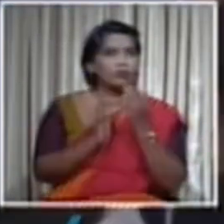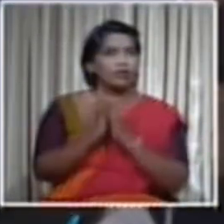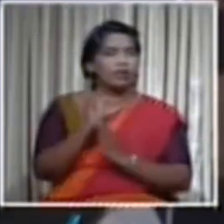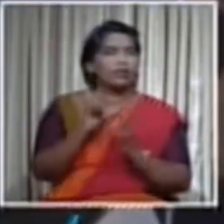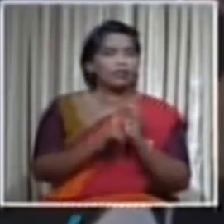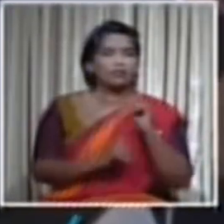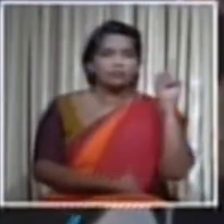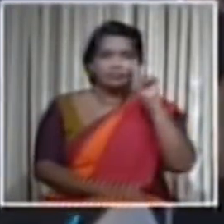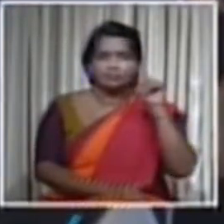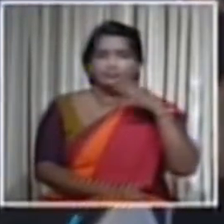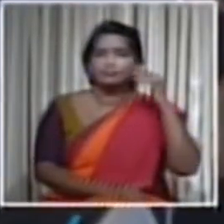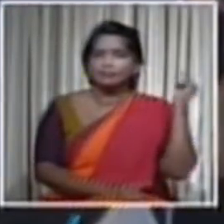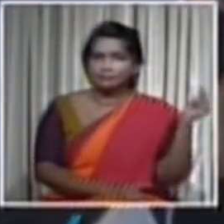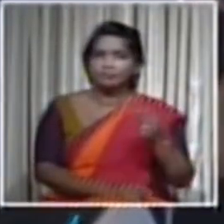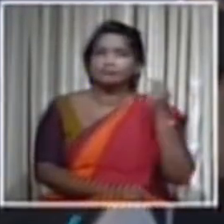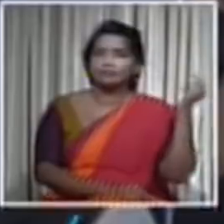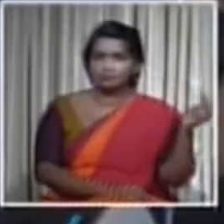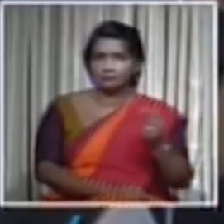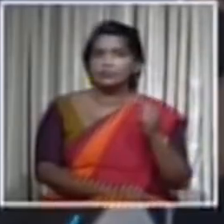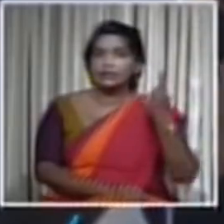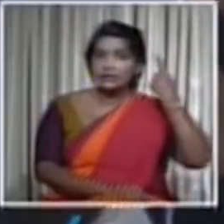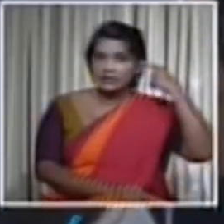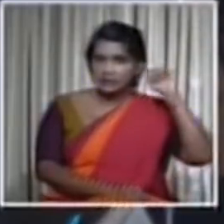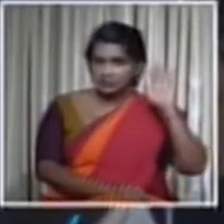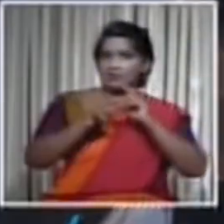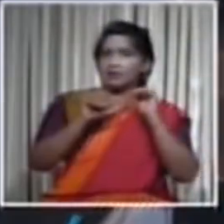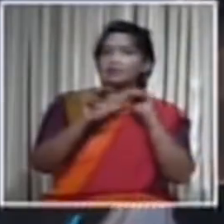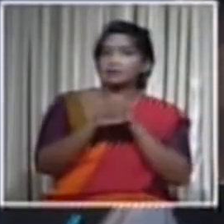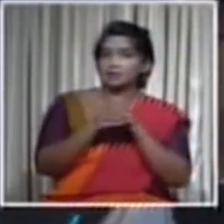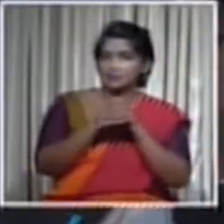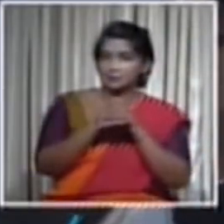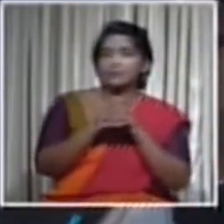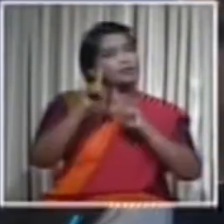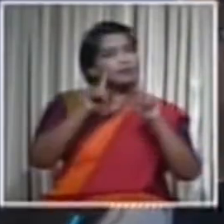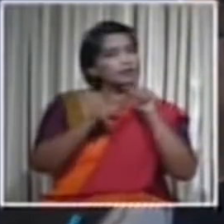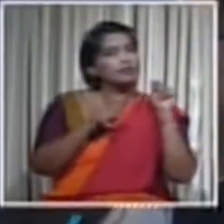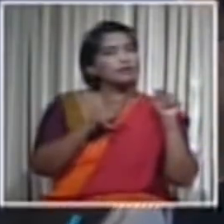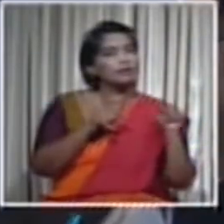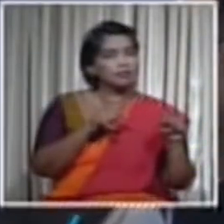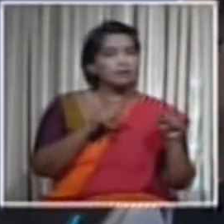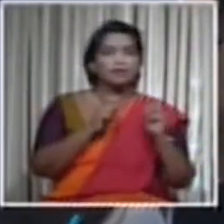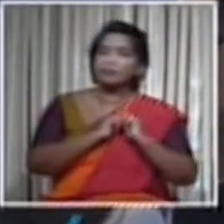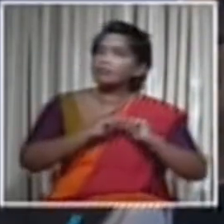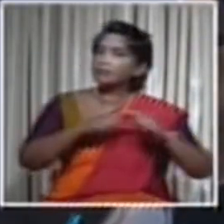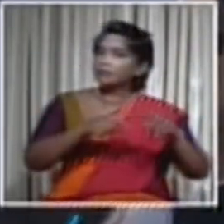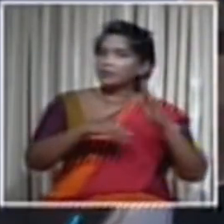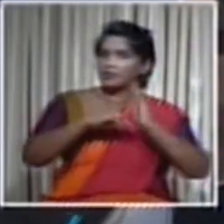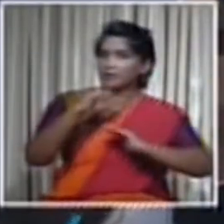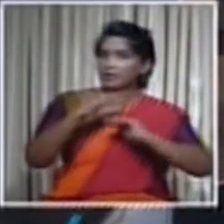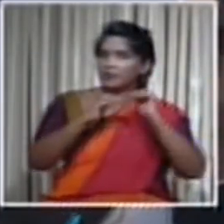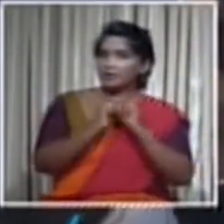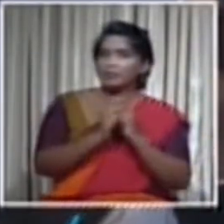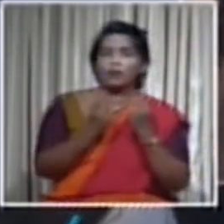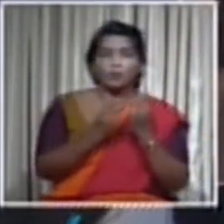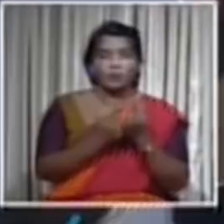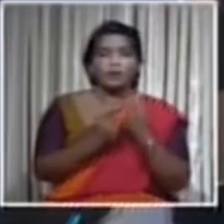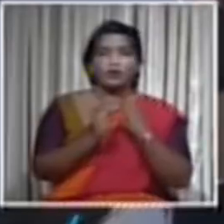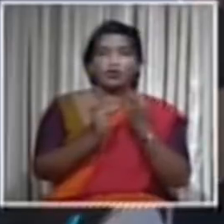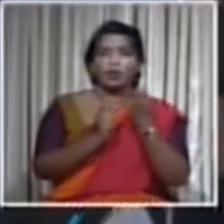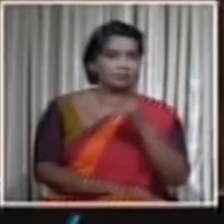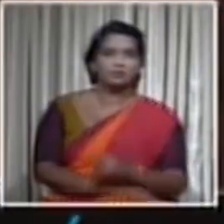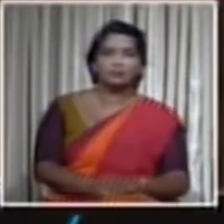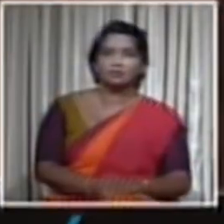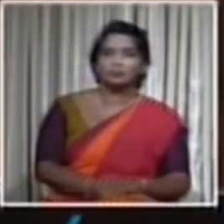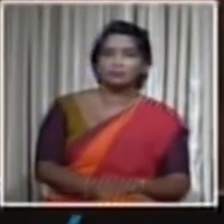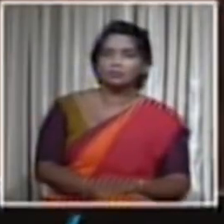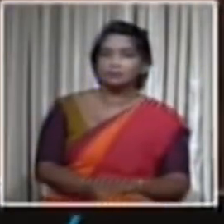විට පාර්ලිමේන්තුවට ඇවිල්ලා තියෙනවා ඊයේ තිතිය ඒ වගේම පාර්ලිමේන්තුවේ කැරීගෙන යන කටයුත්ත එවලෙම විදාල ඇමතුමා කාමරේ